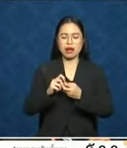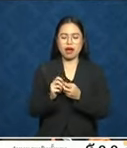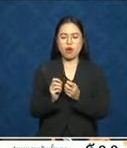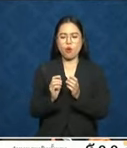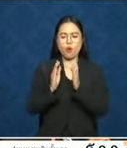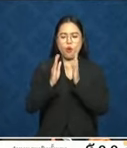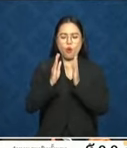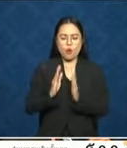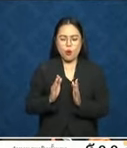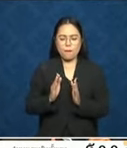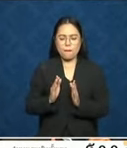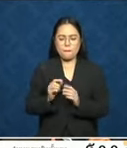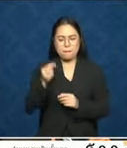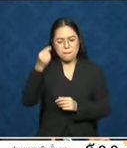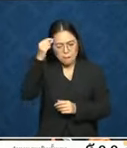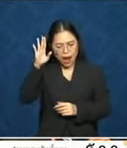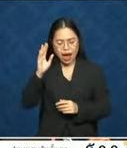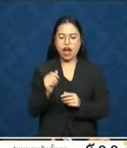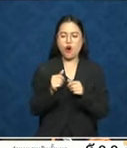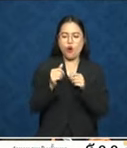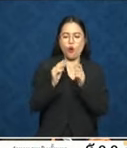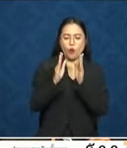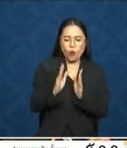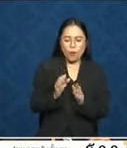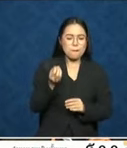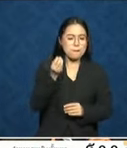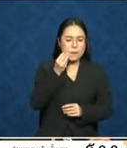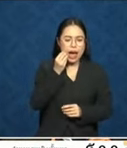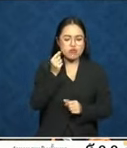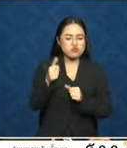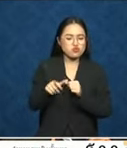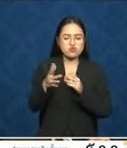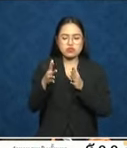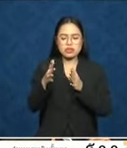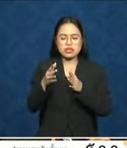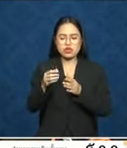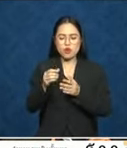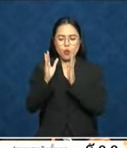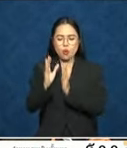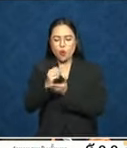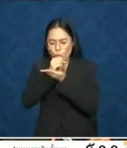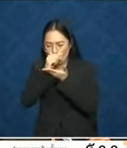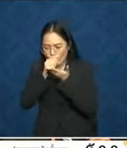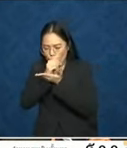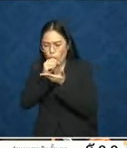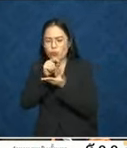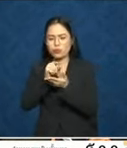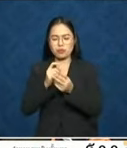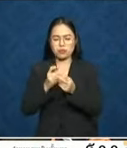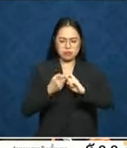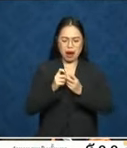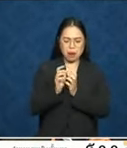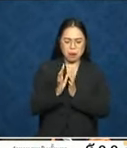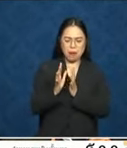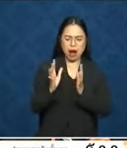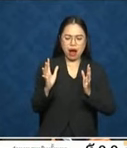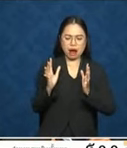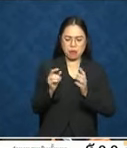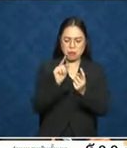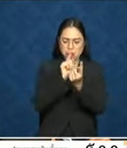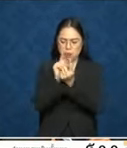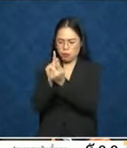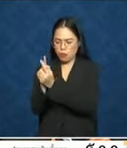ผู้ป่วยจิตเวชผู้ป่วยติดยาเสพติดซึ่งเป็นคนชายขอบที่สุดของสังคมและปัจจุบันเพิ่มจำนวนมากขึ้นในกรุงเทพมห